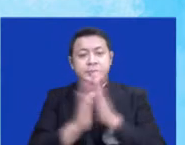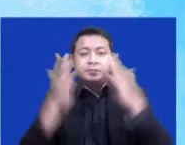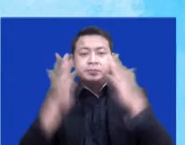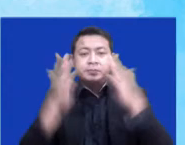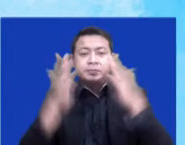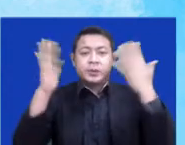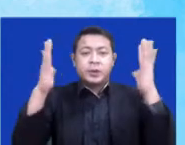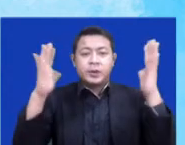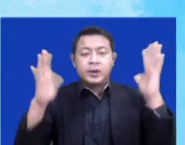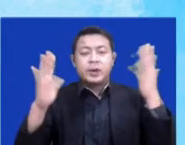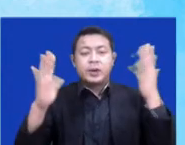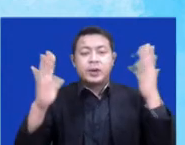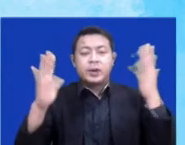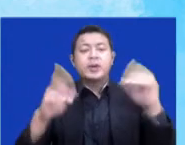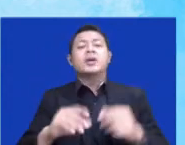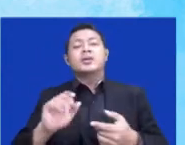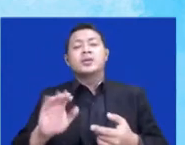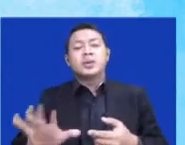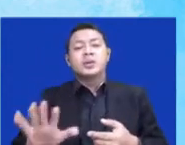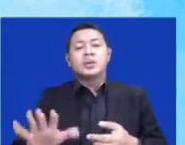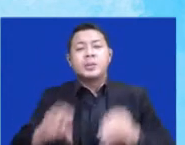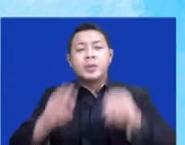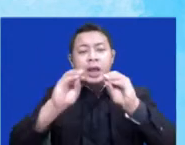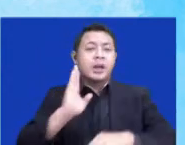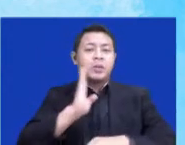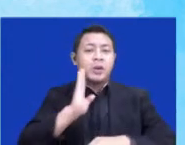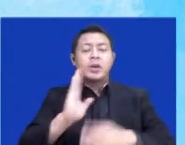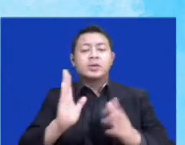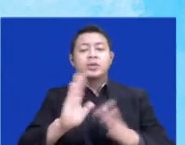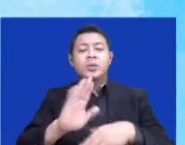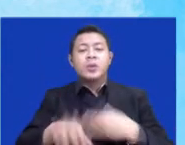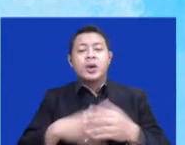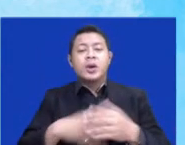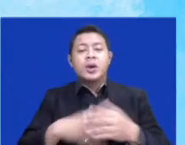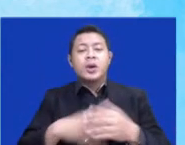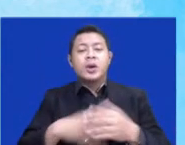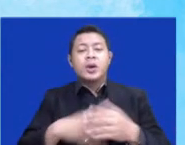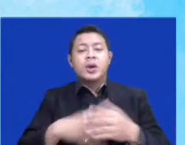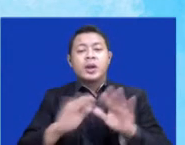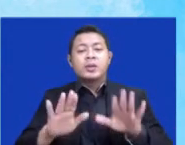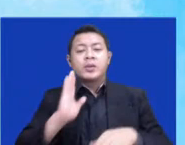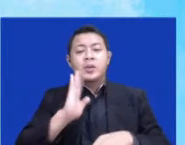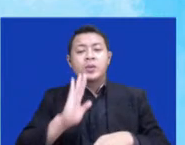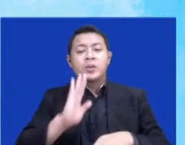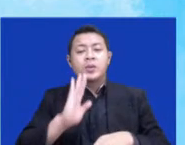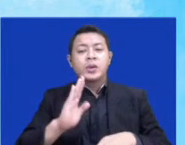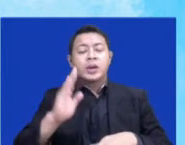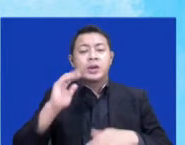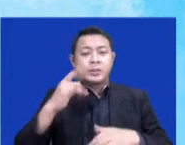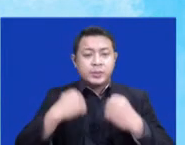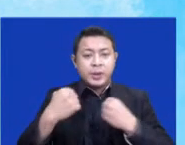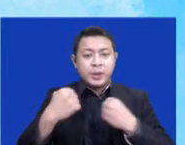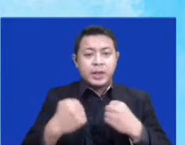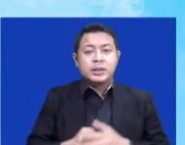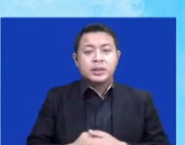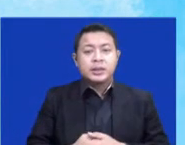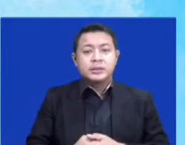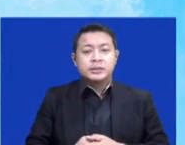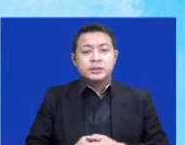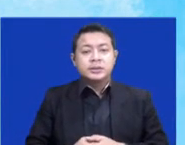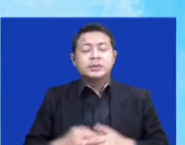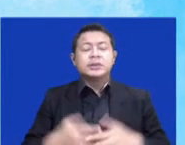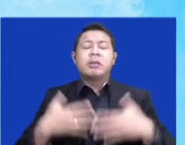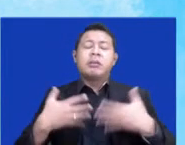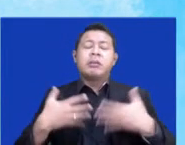ya. Jadi buat semua teman-teman peer educator yang pasti harus semangat, tetap semangat, jangan pernah menyerah untuk